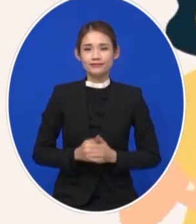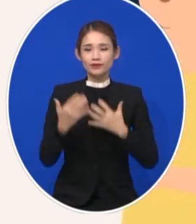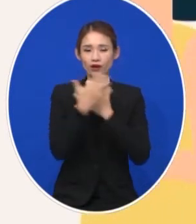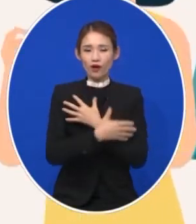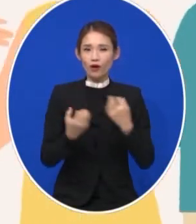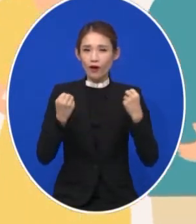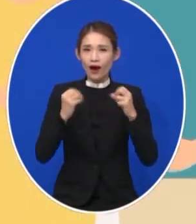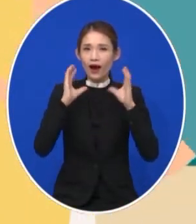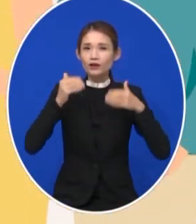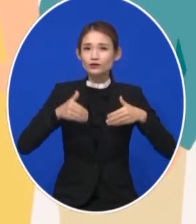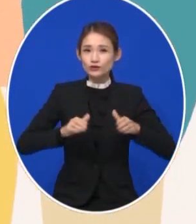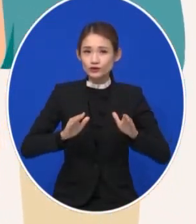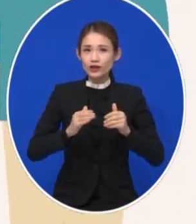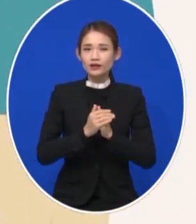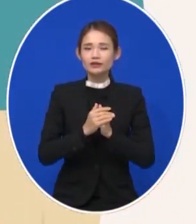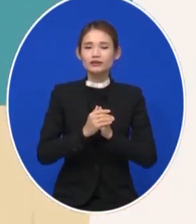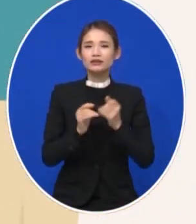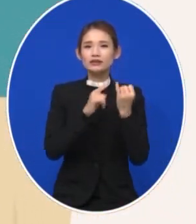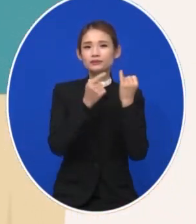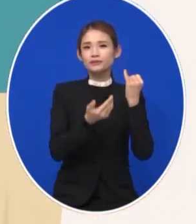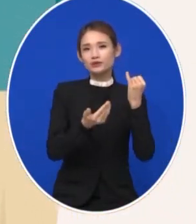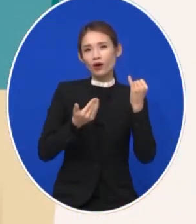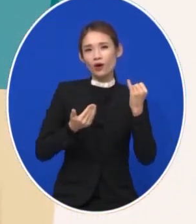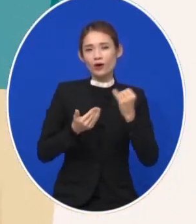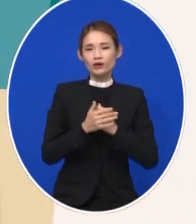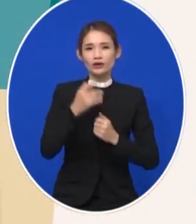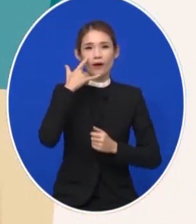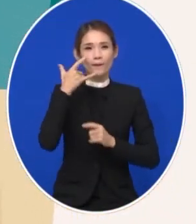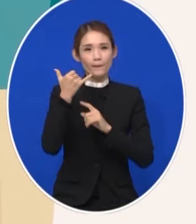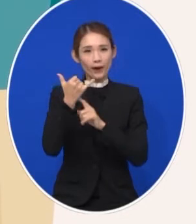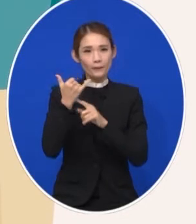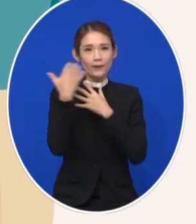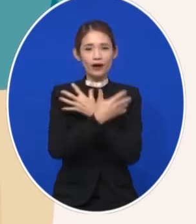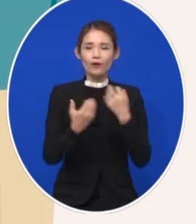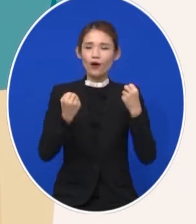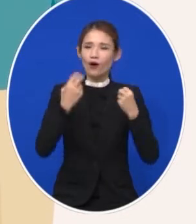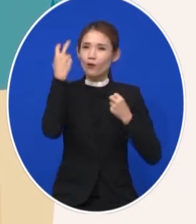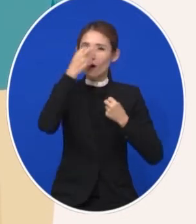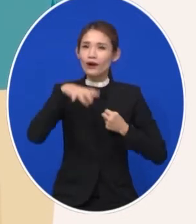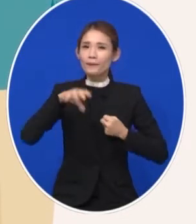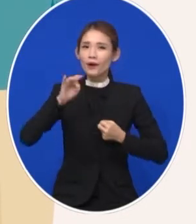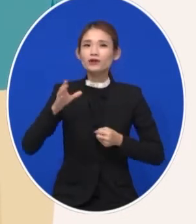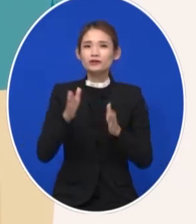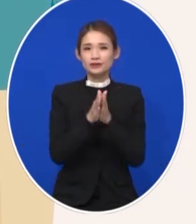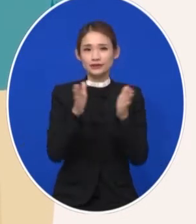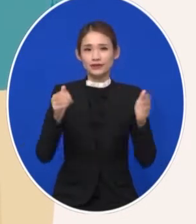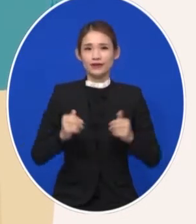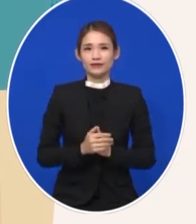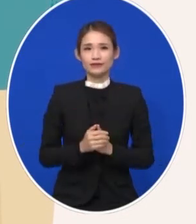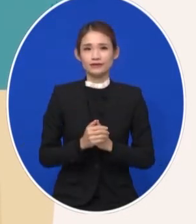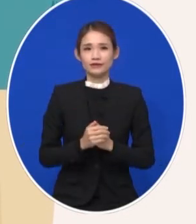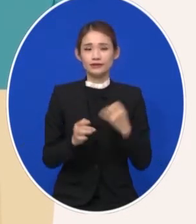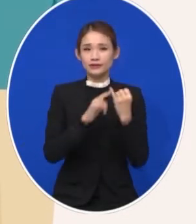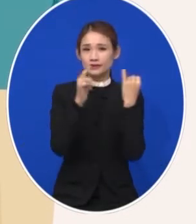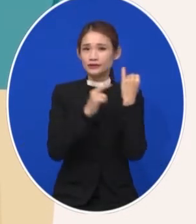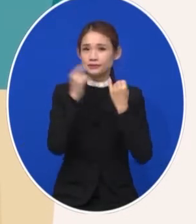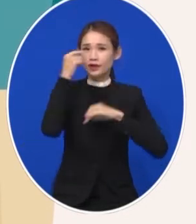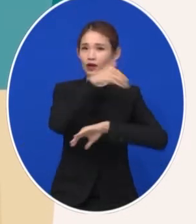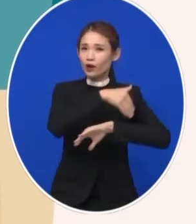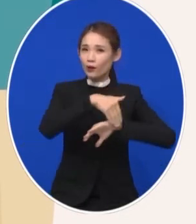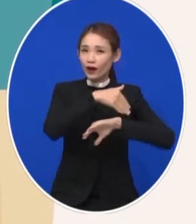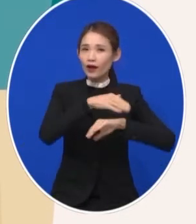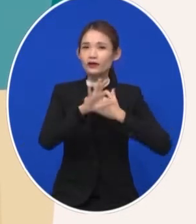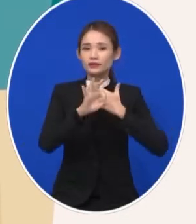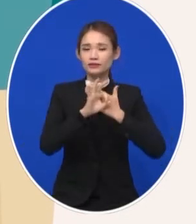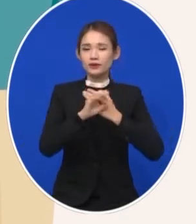건강한 아이 출산은 임신 전부터 예비 엄마 아빠의 건강관리에서부터 시작됩니다. 임신을 계획 중이라면